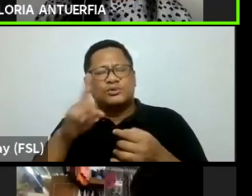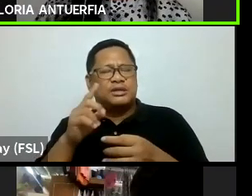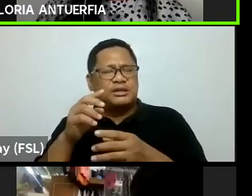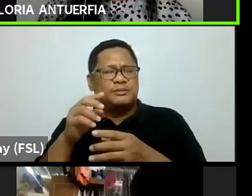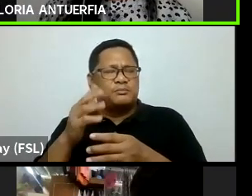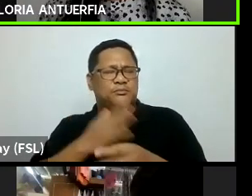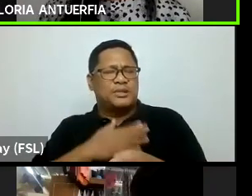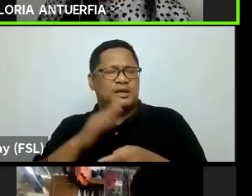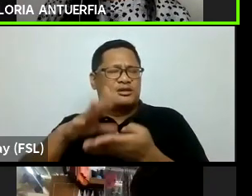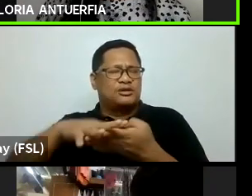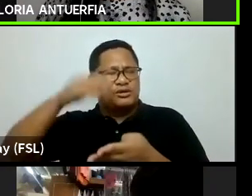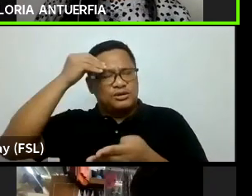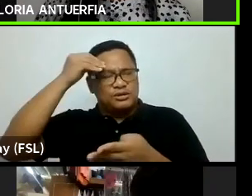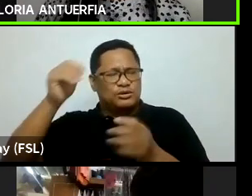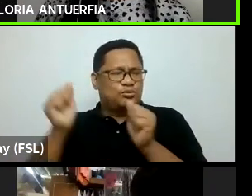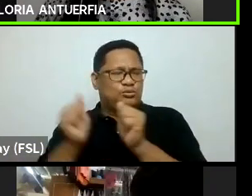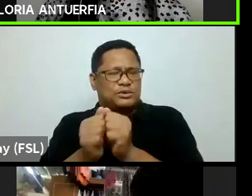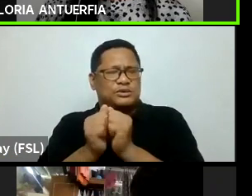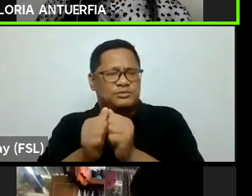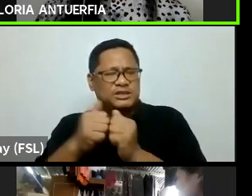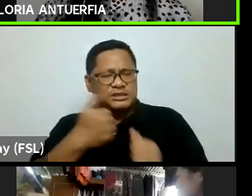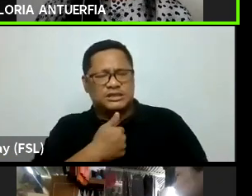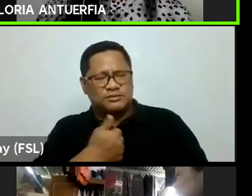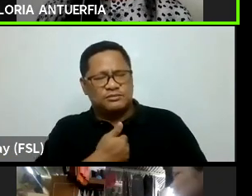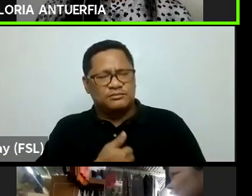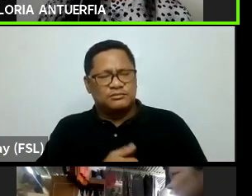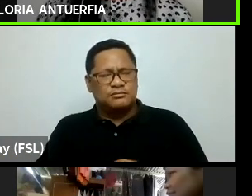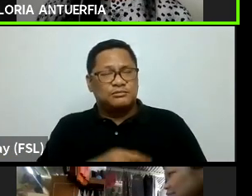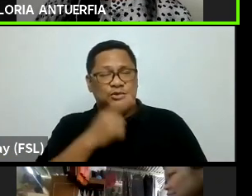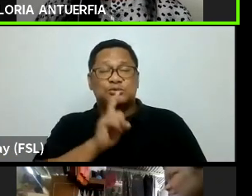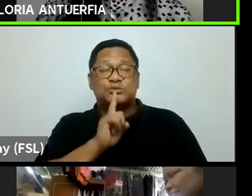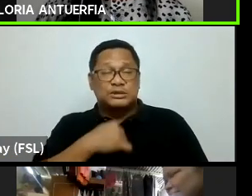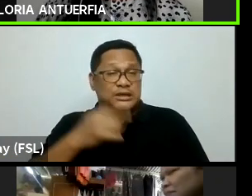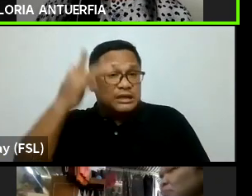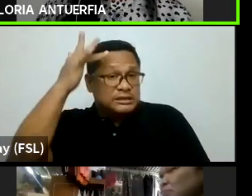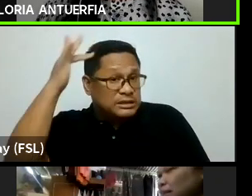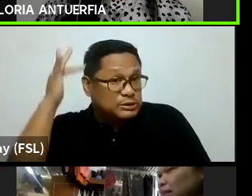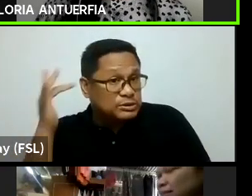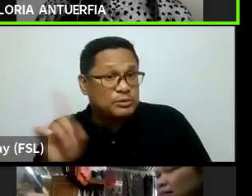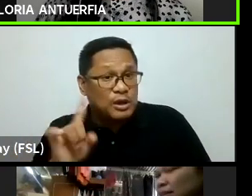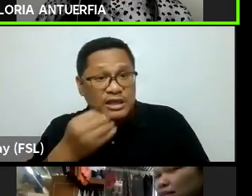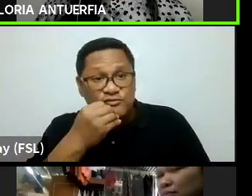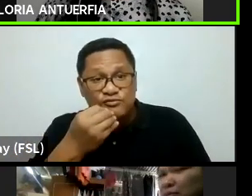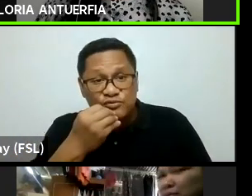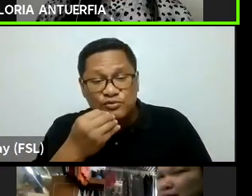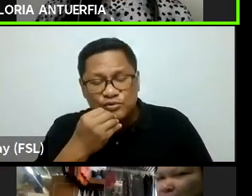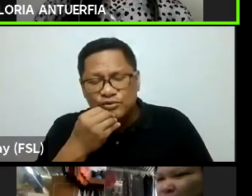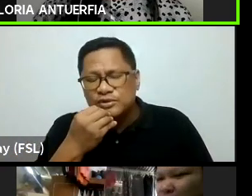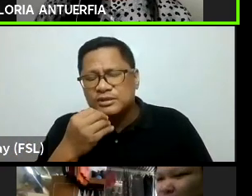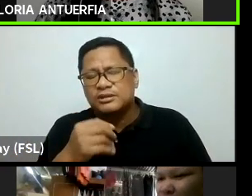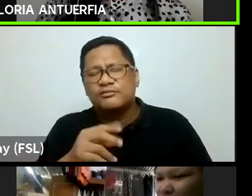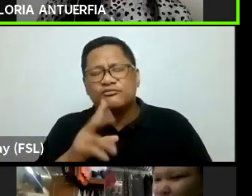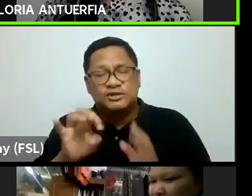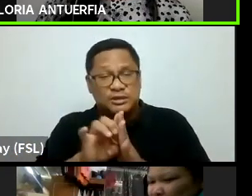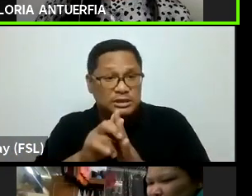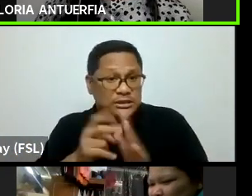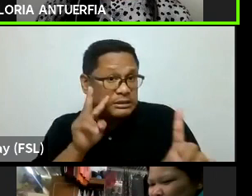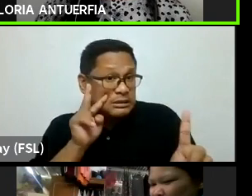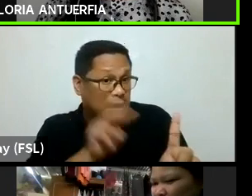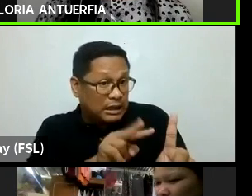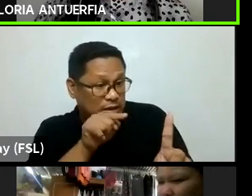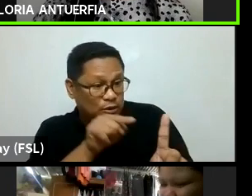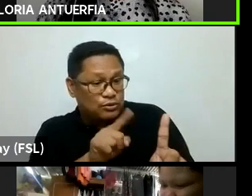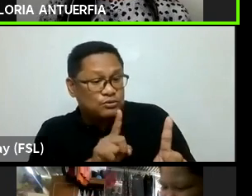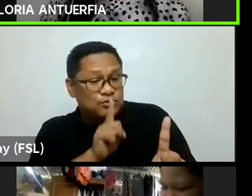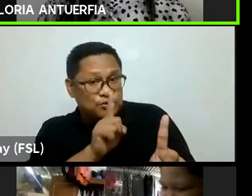mga natutunan ko with myself, na kasi ako sensitive ako sa mga food na kinakain ko, na pag nakita ko to, as